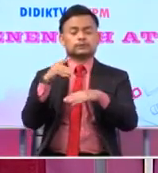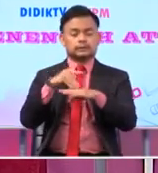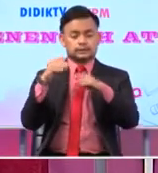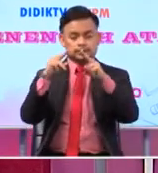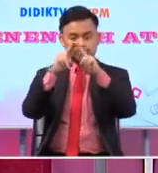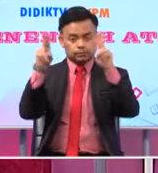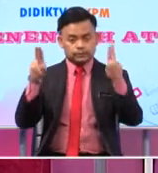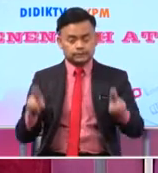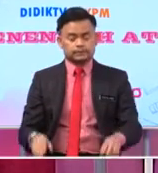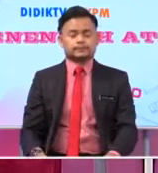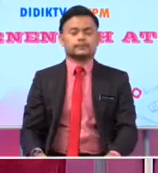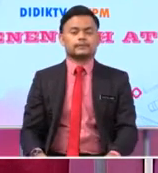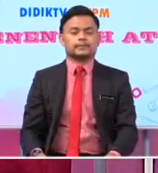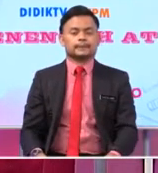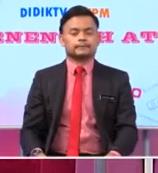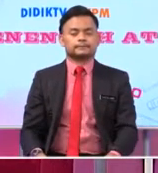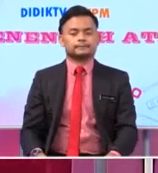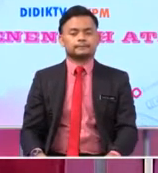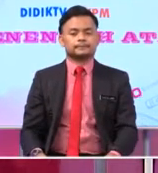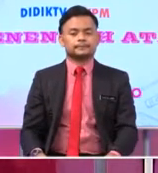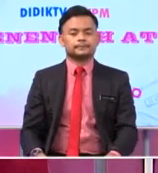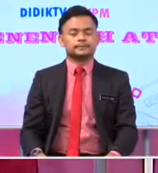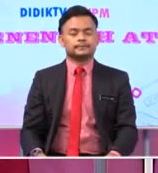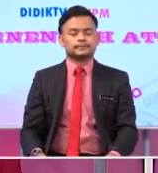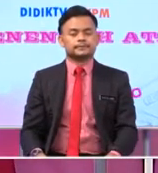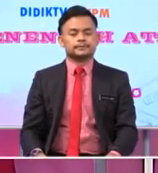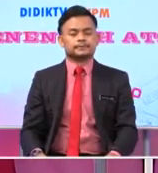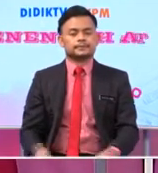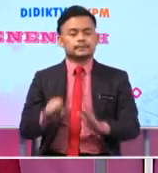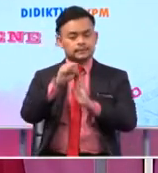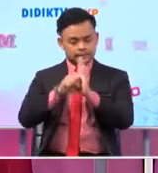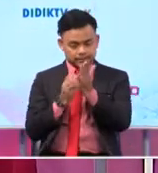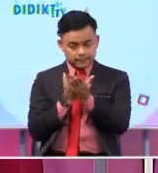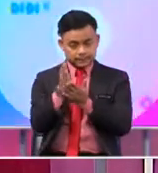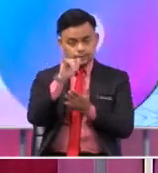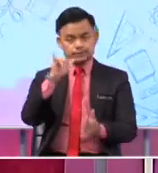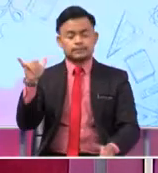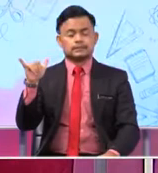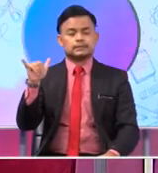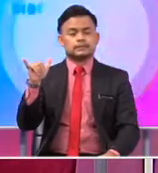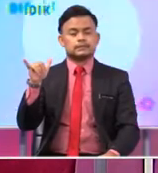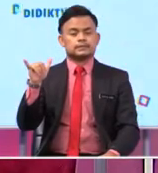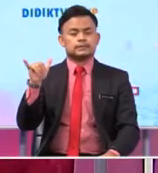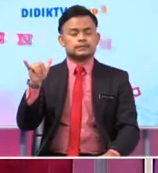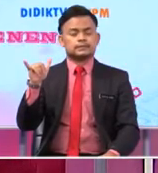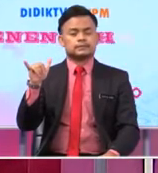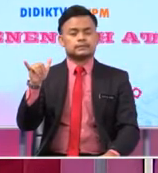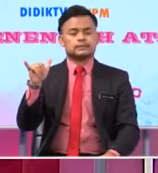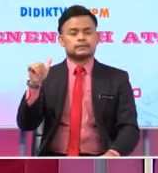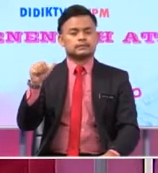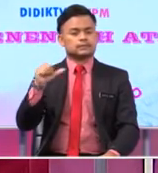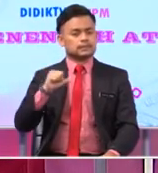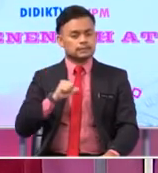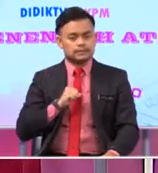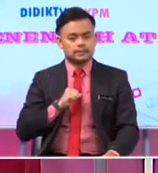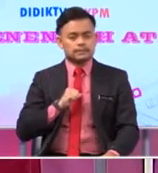kita tak mampu naung hadapi dekan Oke seterusnya berpegang teguh pada nilai moral